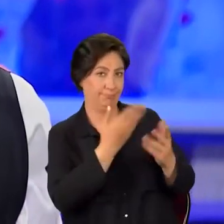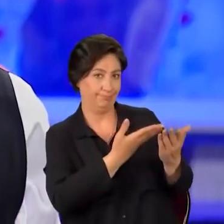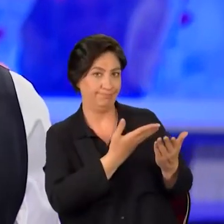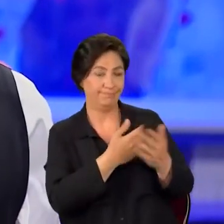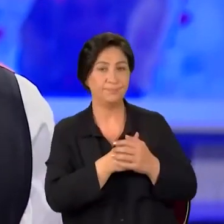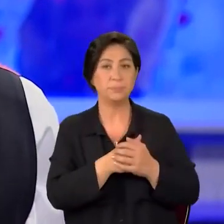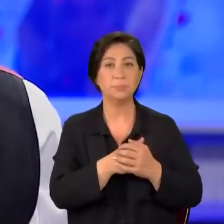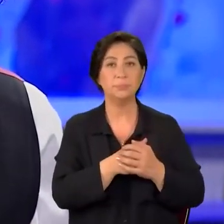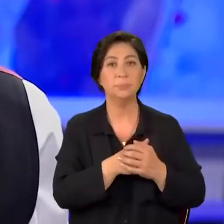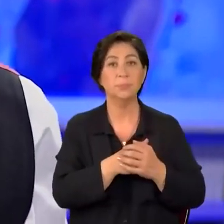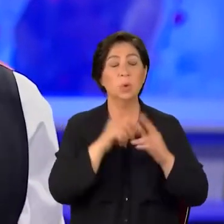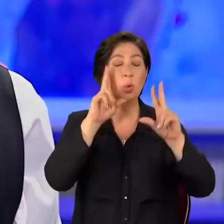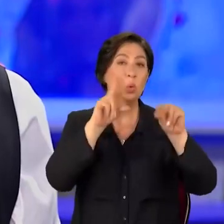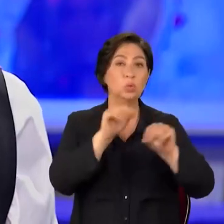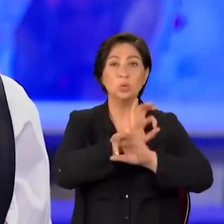Bey